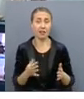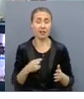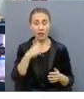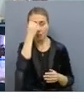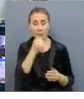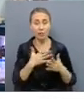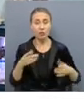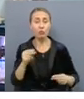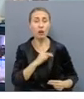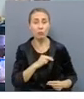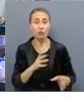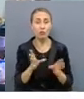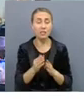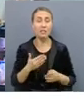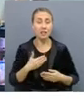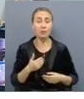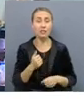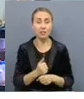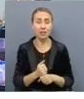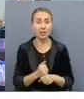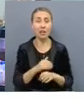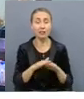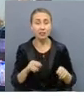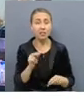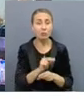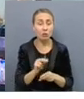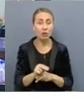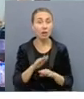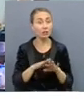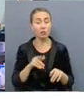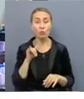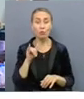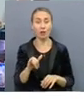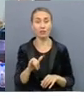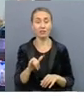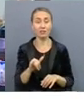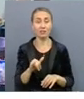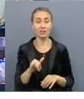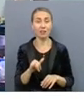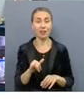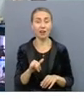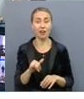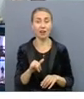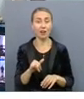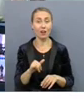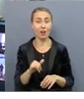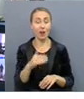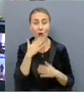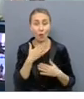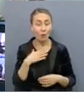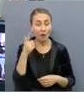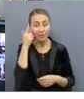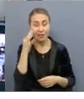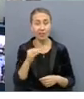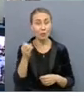работу, которую вы вместе делаете с нами. Вот детей занимаюсь, дети у вас такие, я смотрю, такие любознательные, умненькие такие. Но